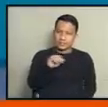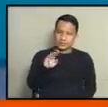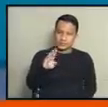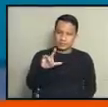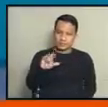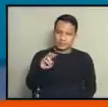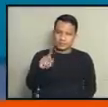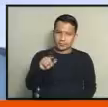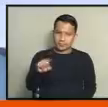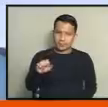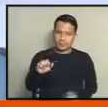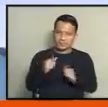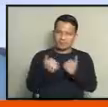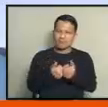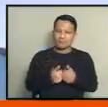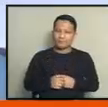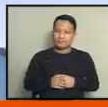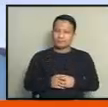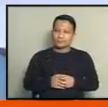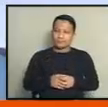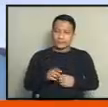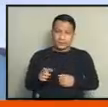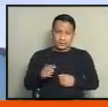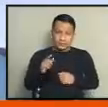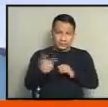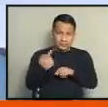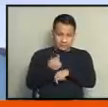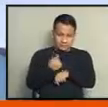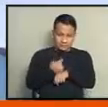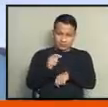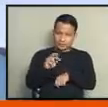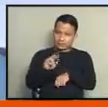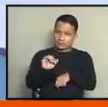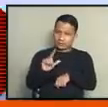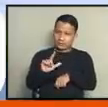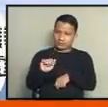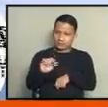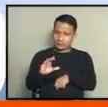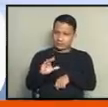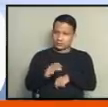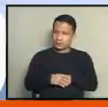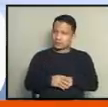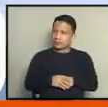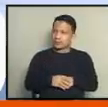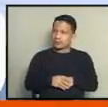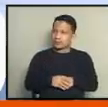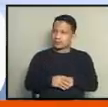Blaise Security Agency. Nagjo-duty po kayo sa Tarlac? Opo, Sir. Alright.